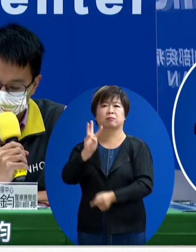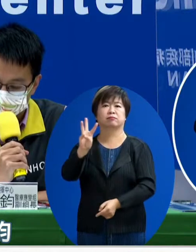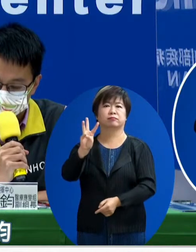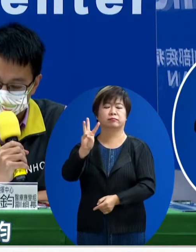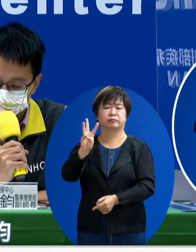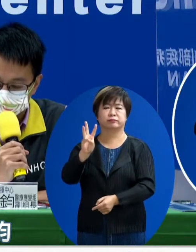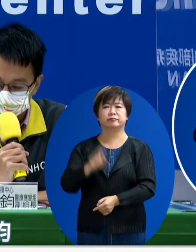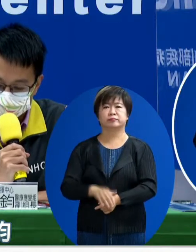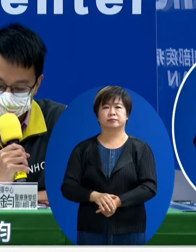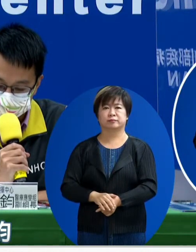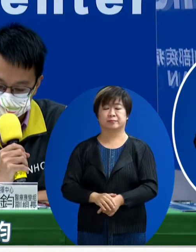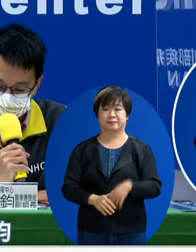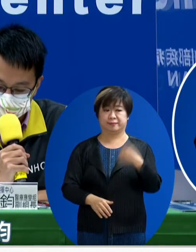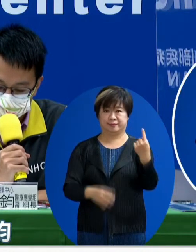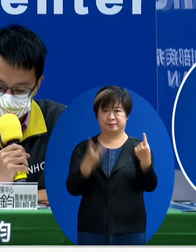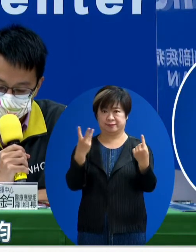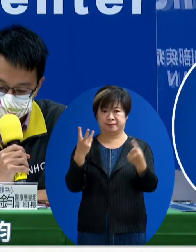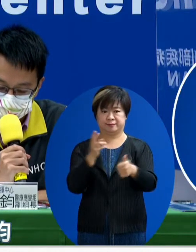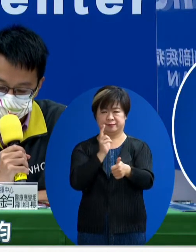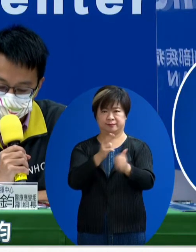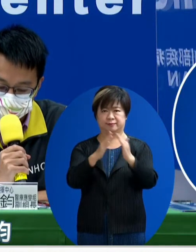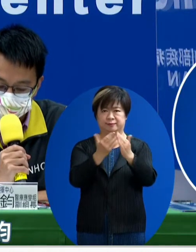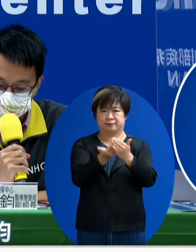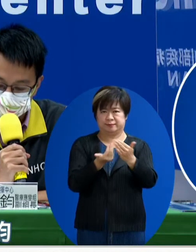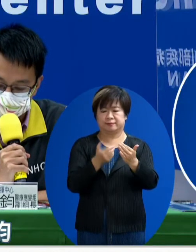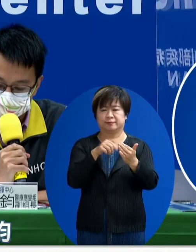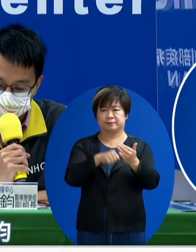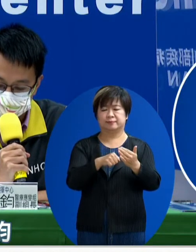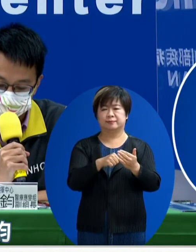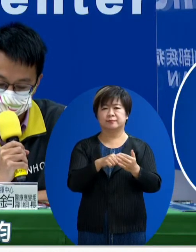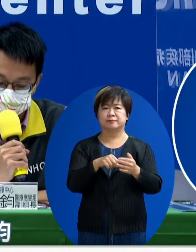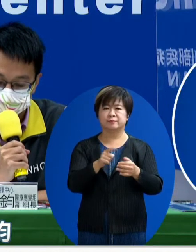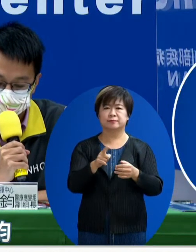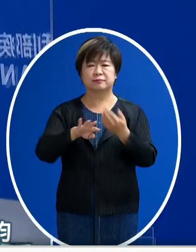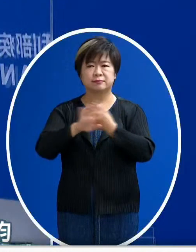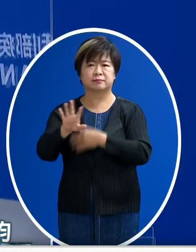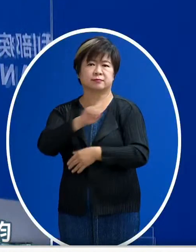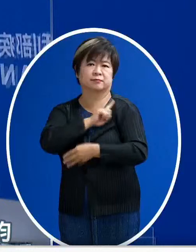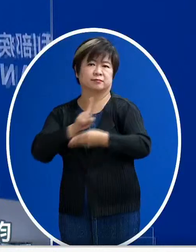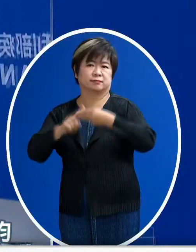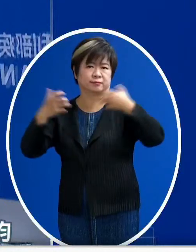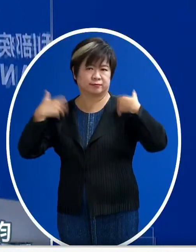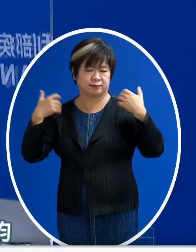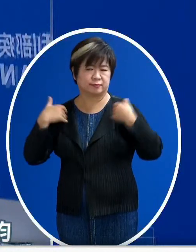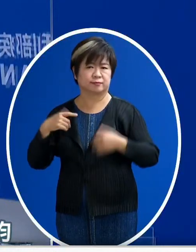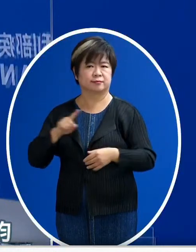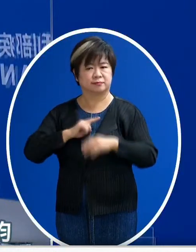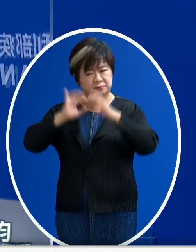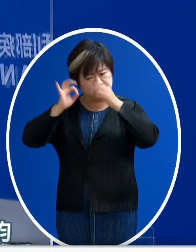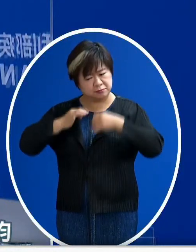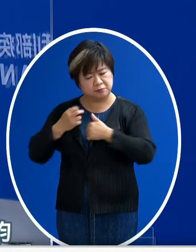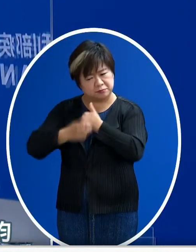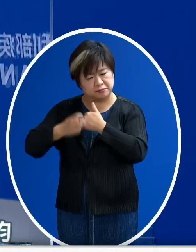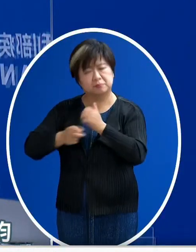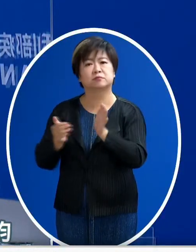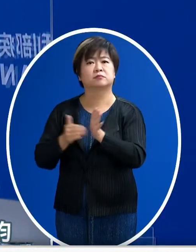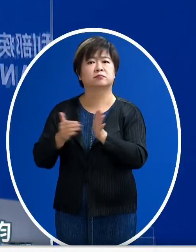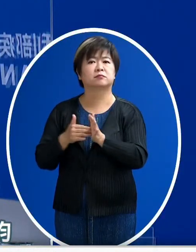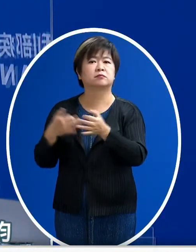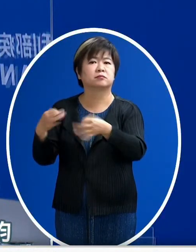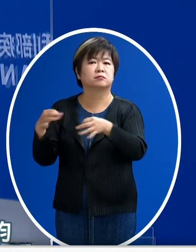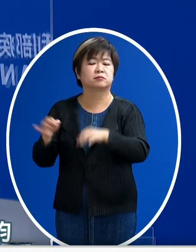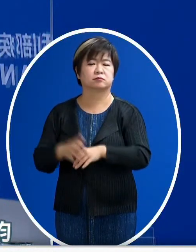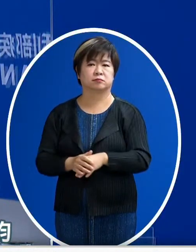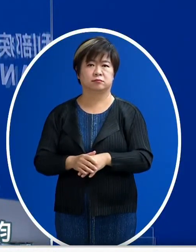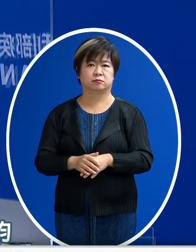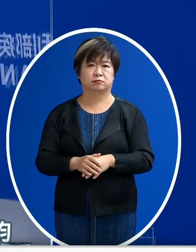要被列为这个居家隔离，那其他相关的人员就是列在自主健康管理或是自我健康监测。那就是